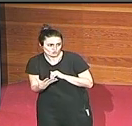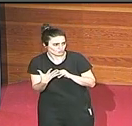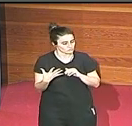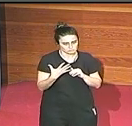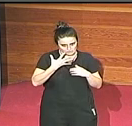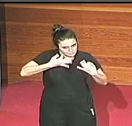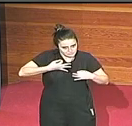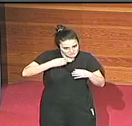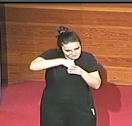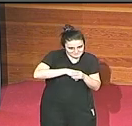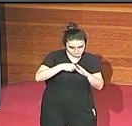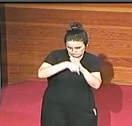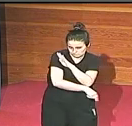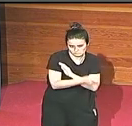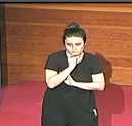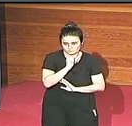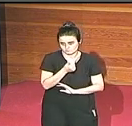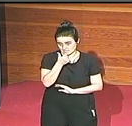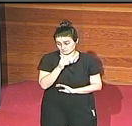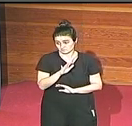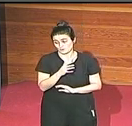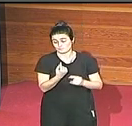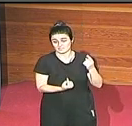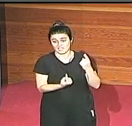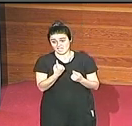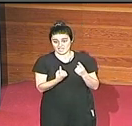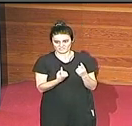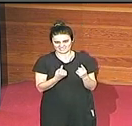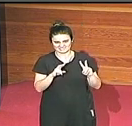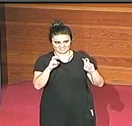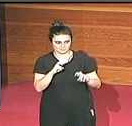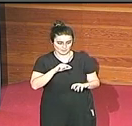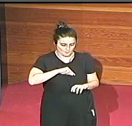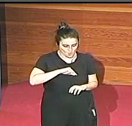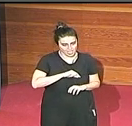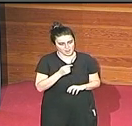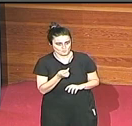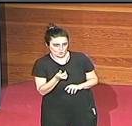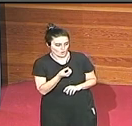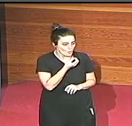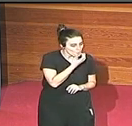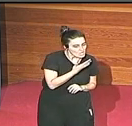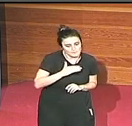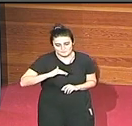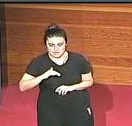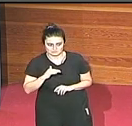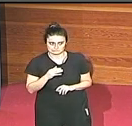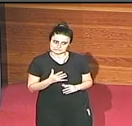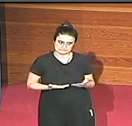Geopolitikan, askotan moraltasun hori buenos malos, pues, bai. ez da sartzen oso